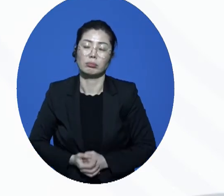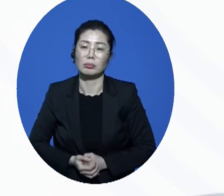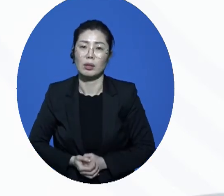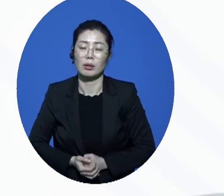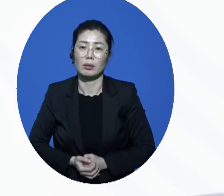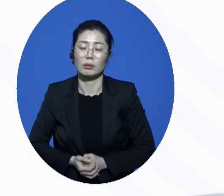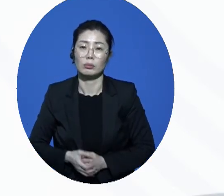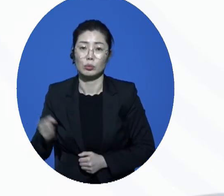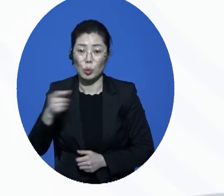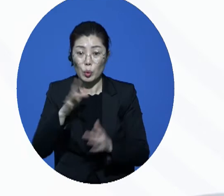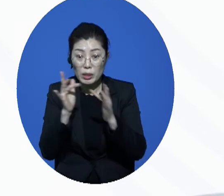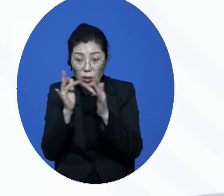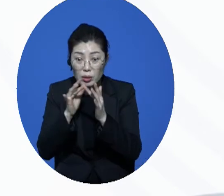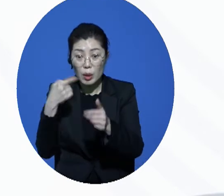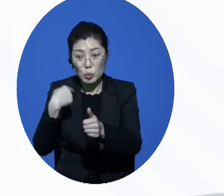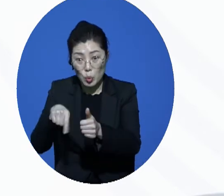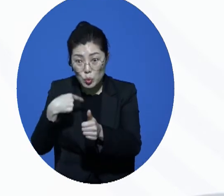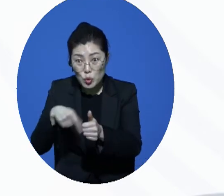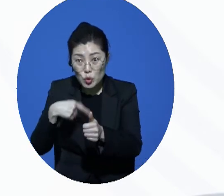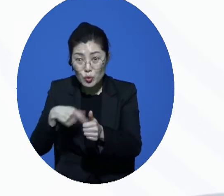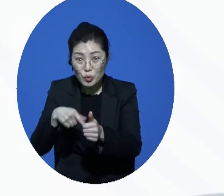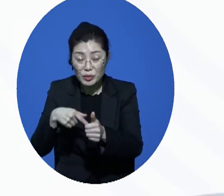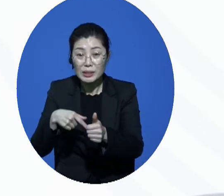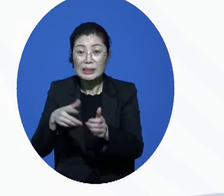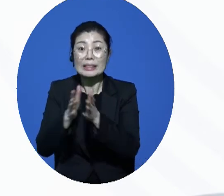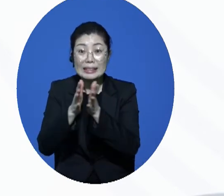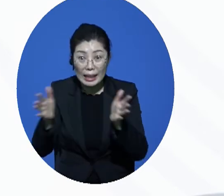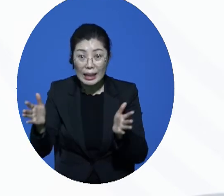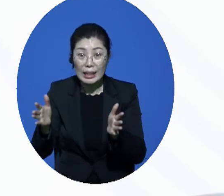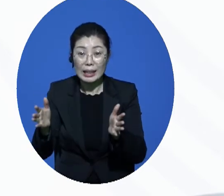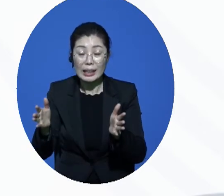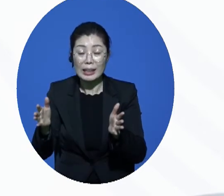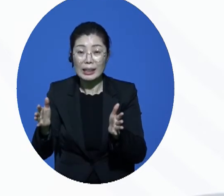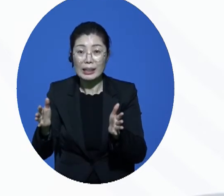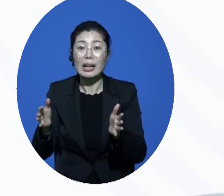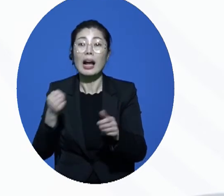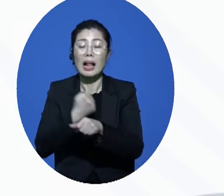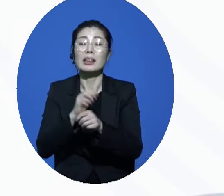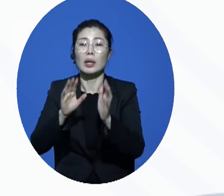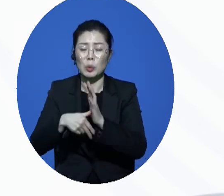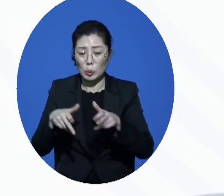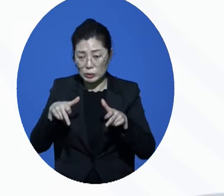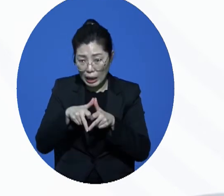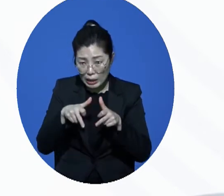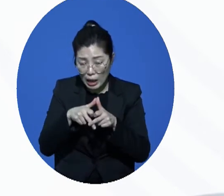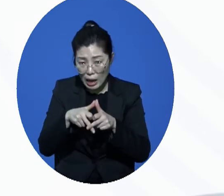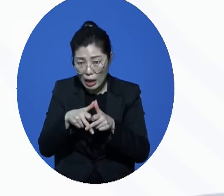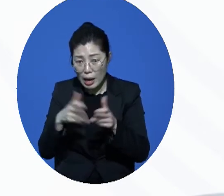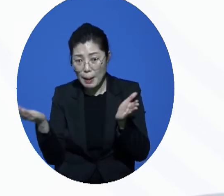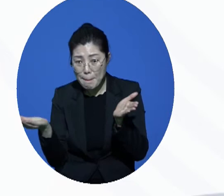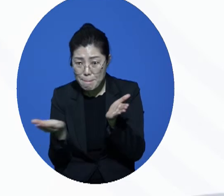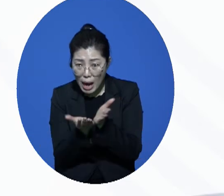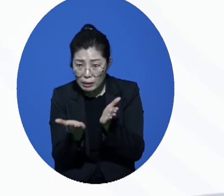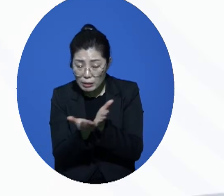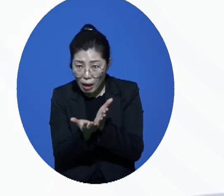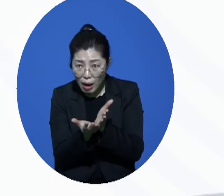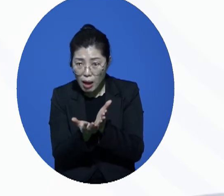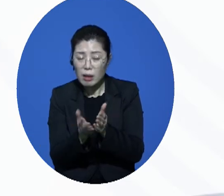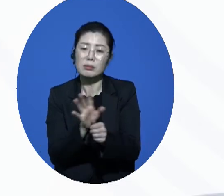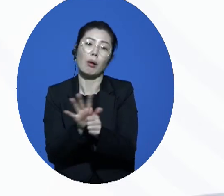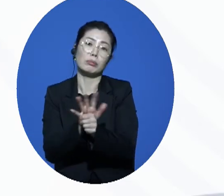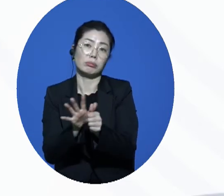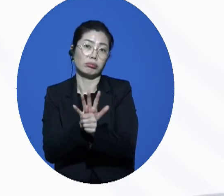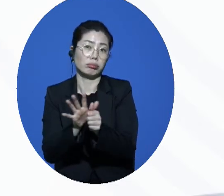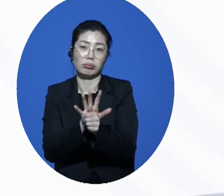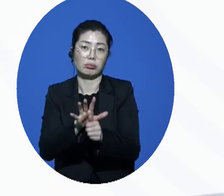함께 비대면 교육이라는 새로운 교육 방식이 시작되면서 장애 유형별로 제대로 제공되지 않는 정당한 편의